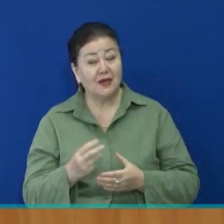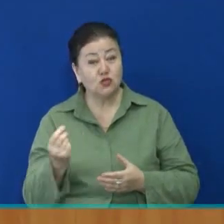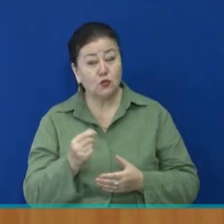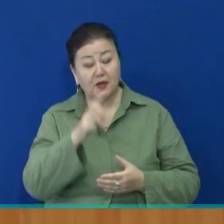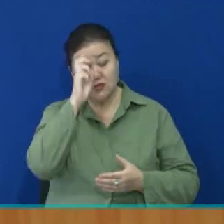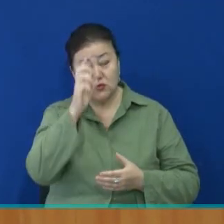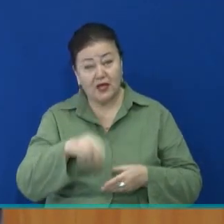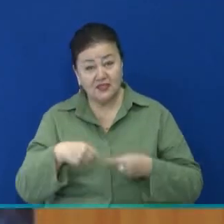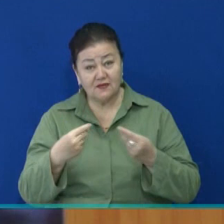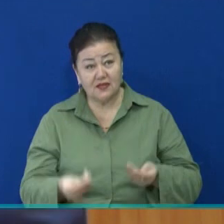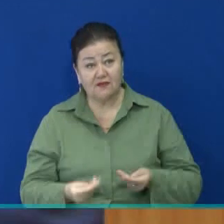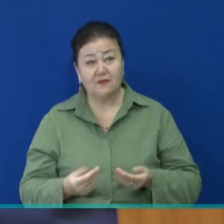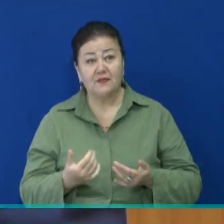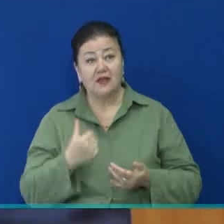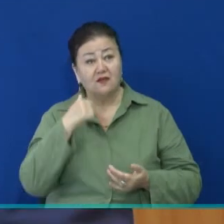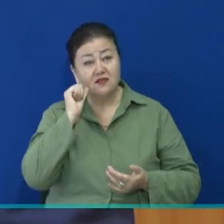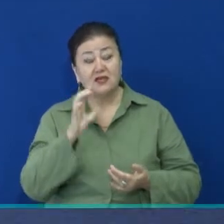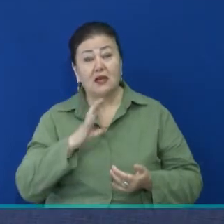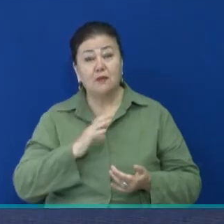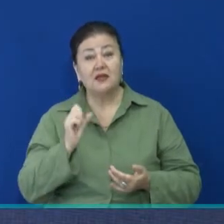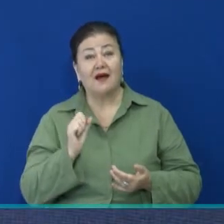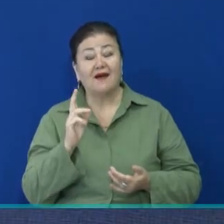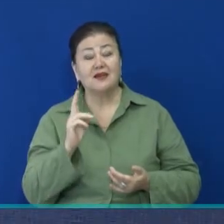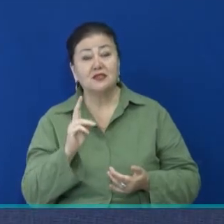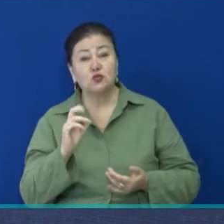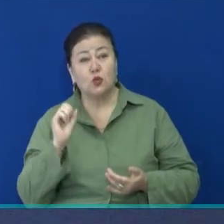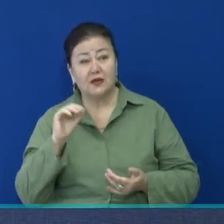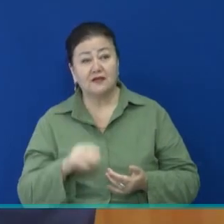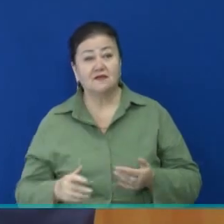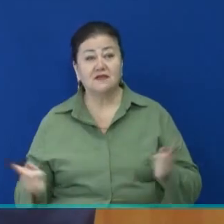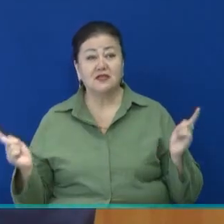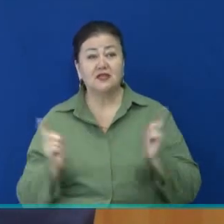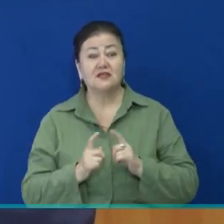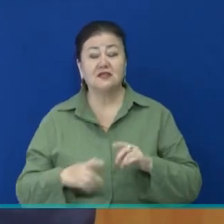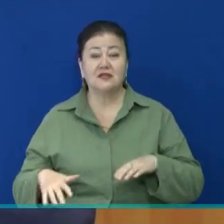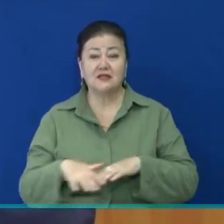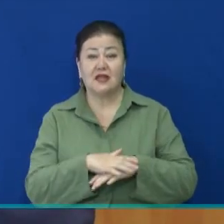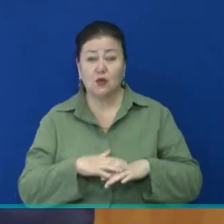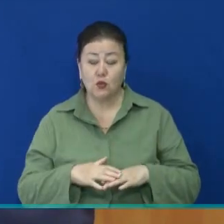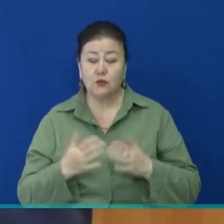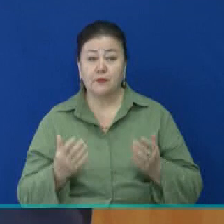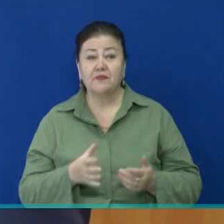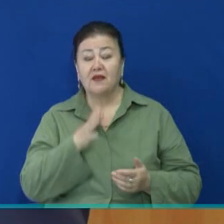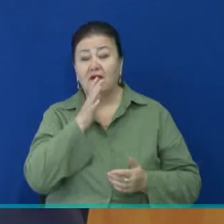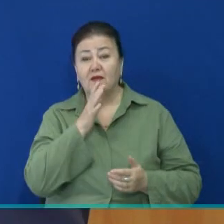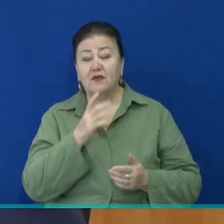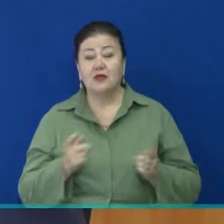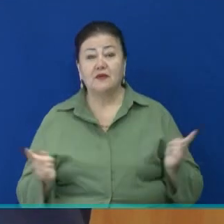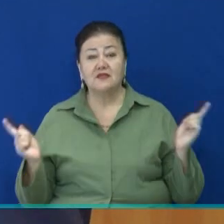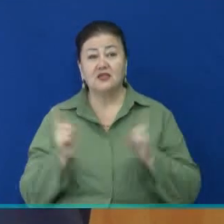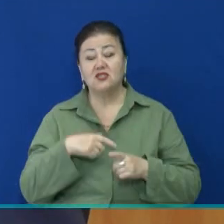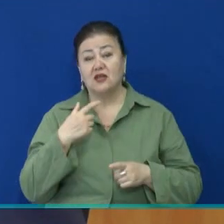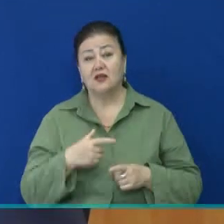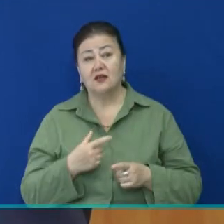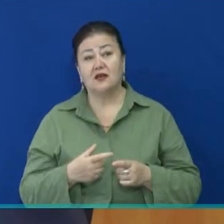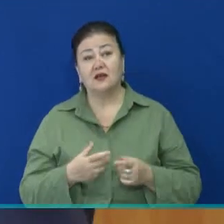Вчера был в Аксуатском районе, встретился с депутатами Маслихата и населением. Вопросы, о которых мы говорили при встрече с населением, связаны